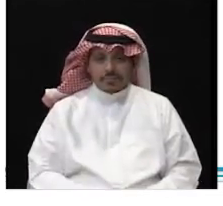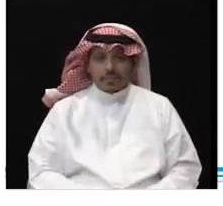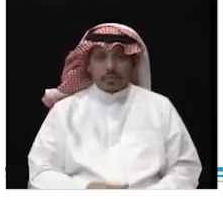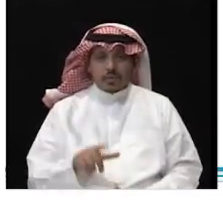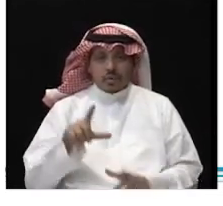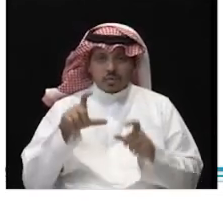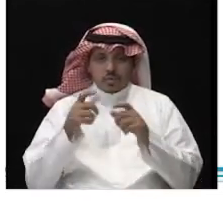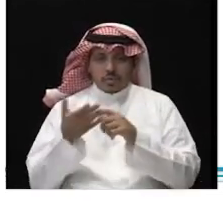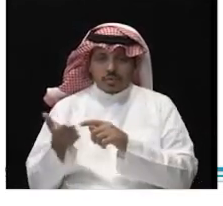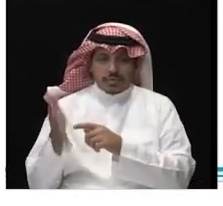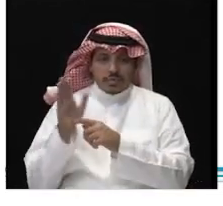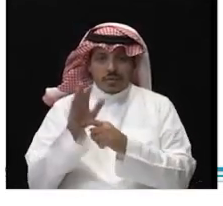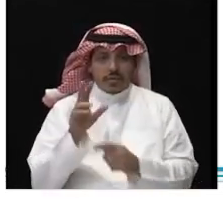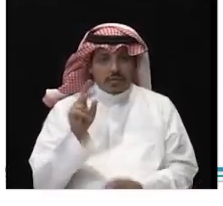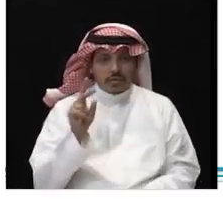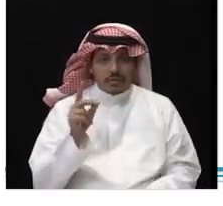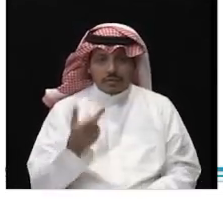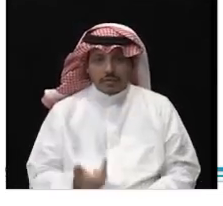الصورة الثانية، صورة،